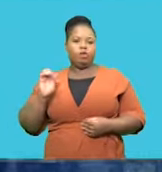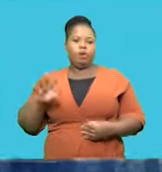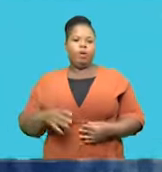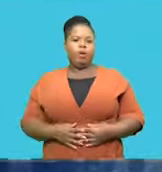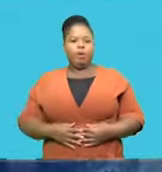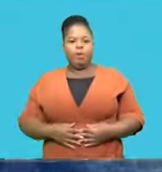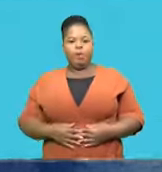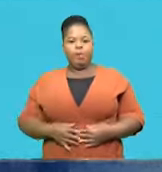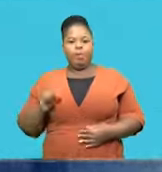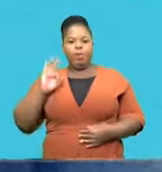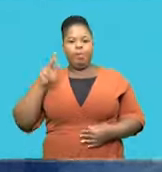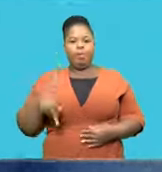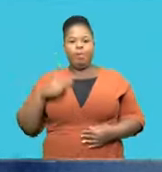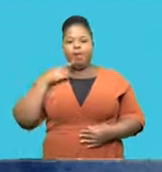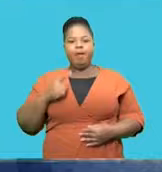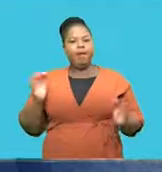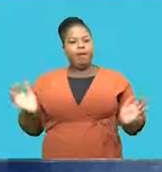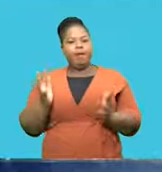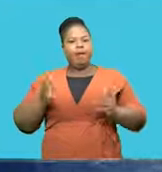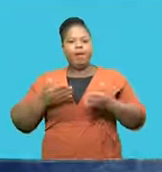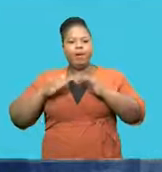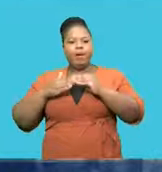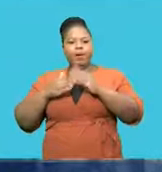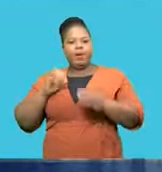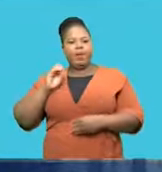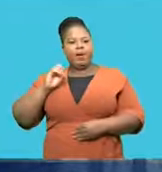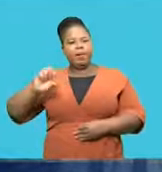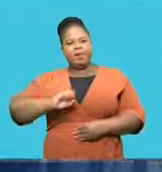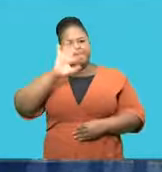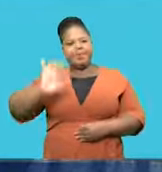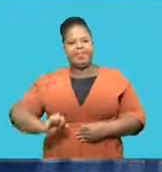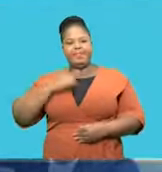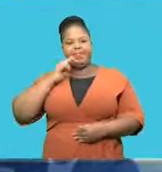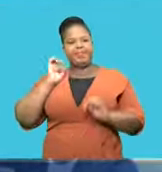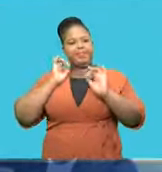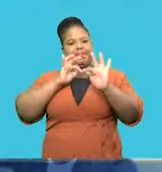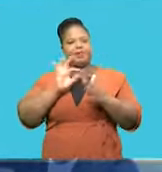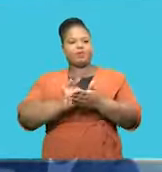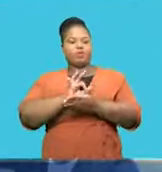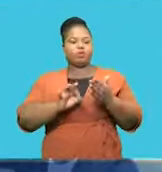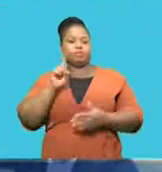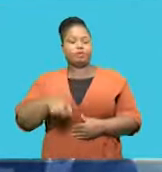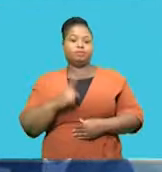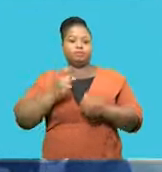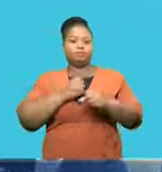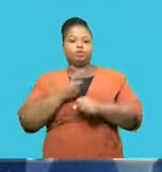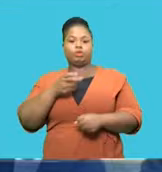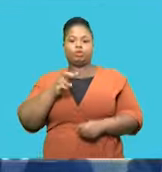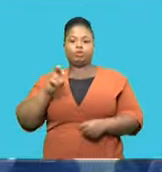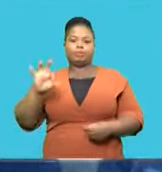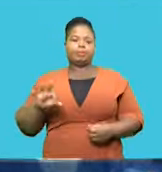I-Ifp ihlabele phambili ngokunxusa izakhamuzi zaseNingizimu Afrika ukuba ziphume ngothi lwazo ziyovota ngonyaka